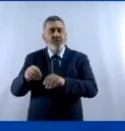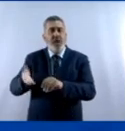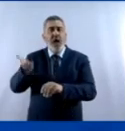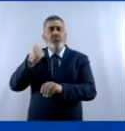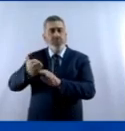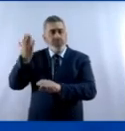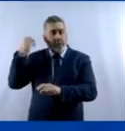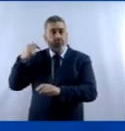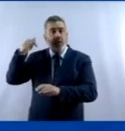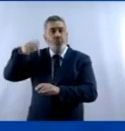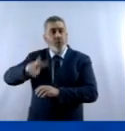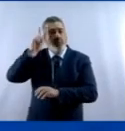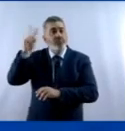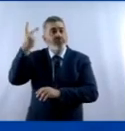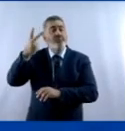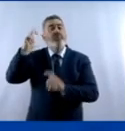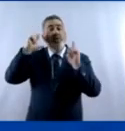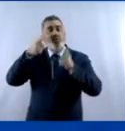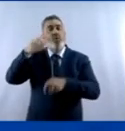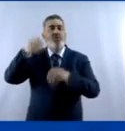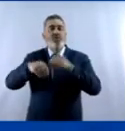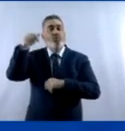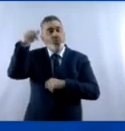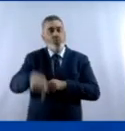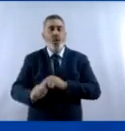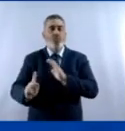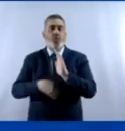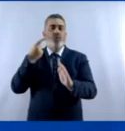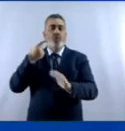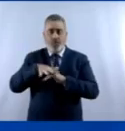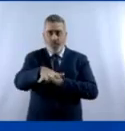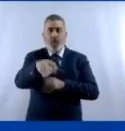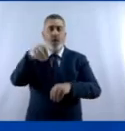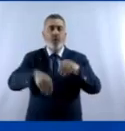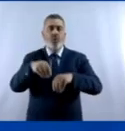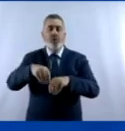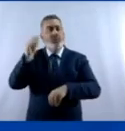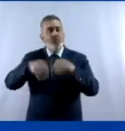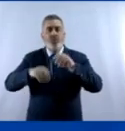παρελθόν, θα μας ψηφίσουν για πρώτη φορά στις επερχόμενες εκλογές.